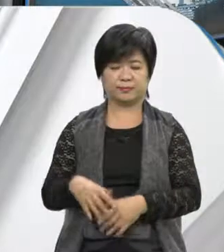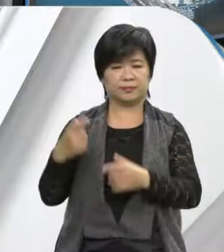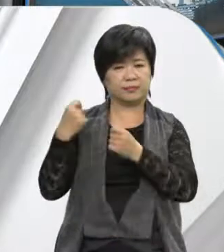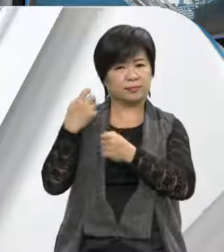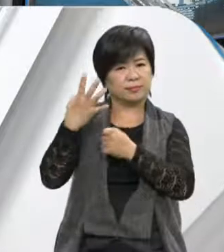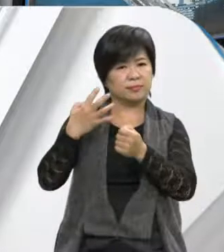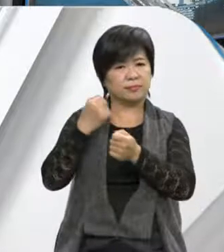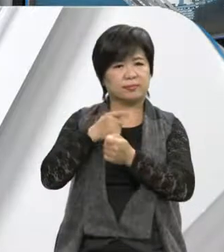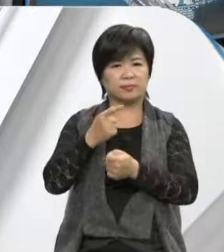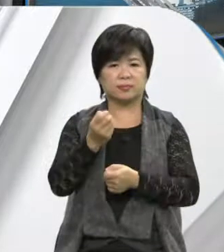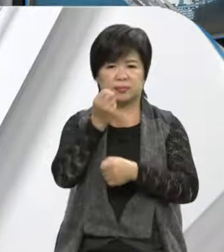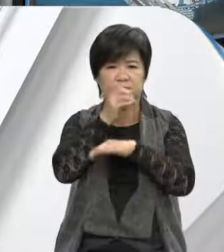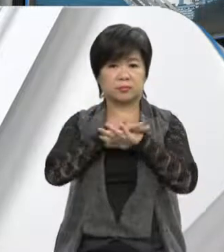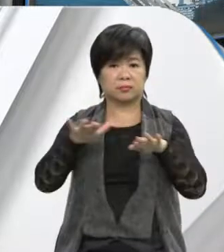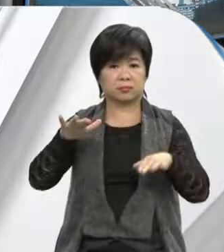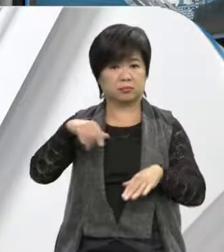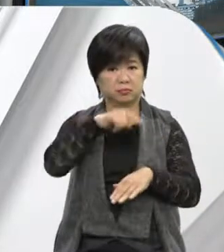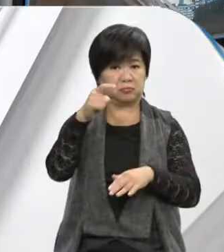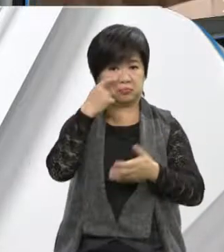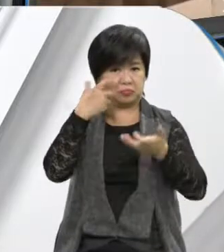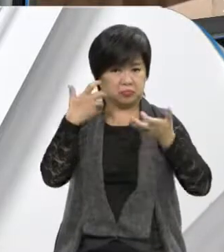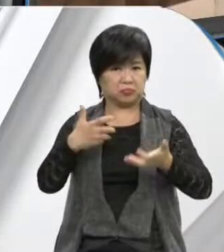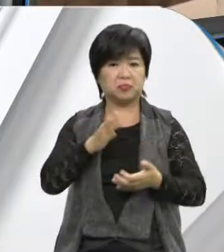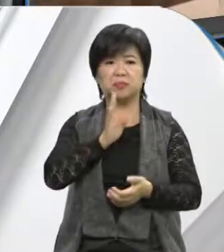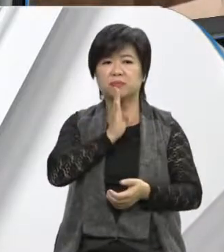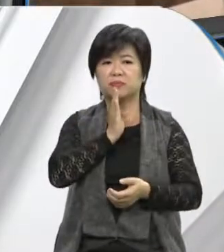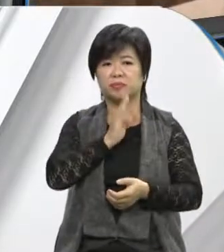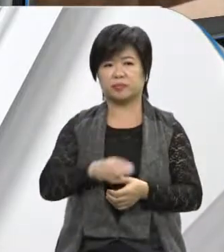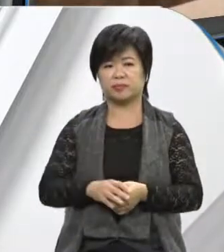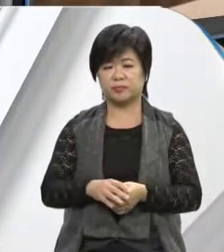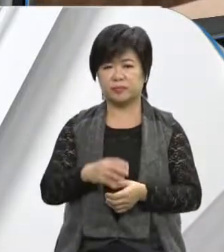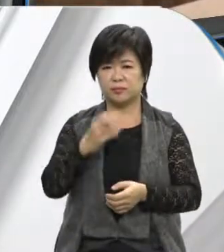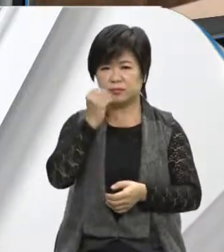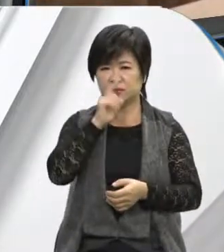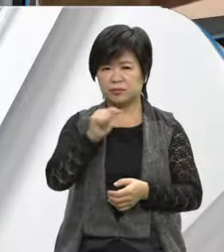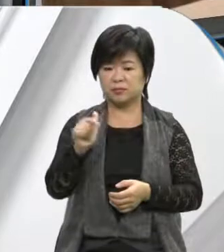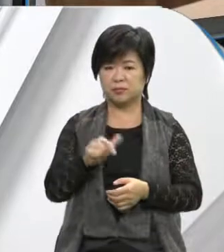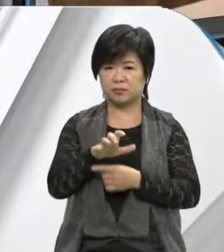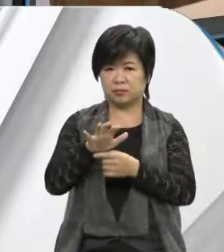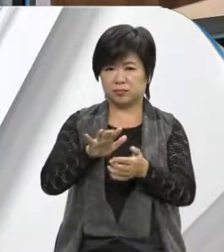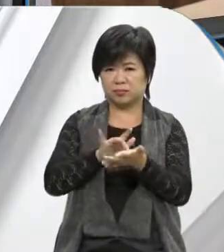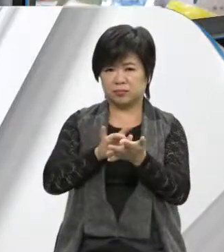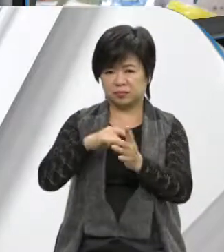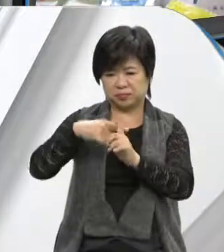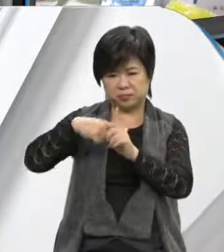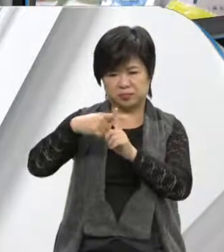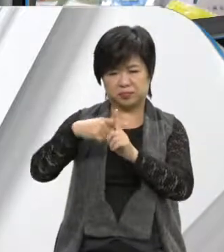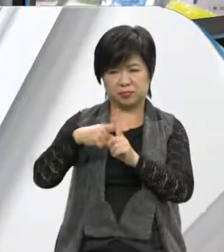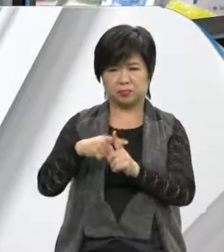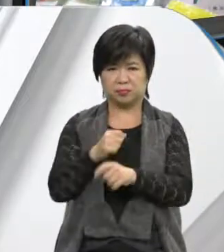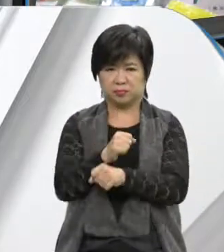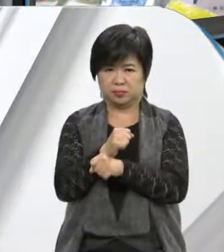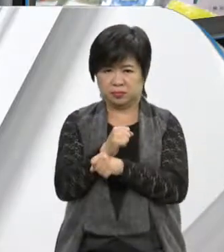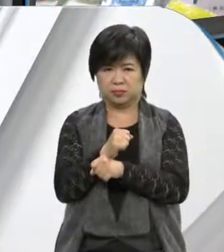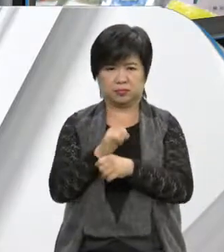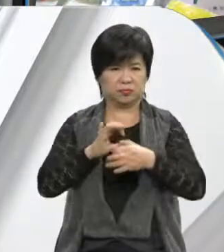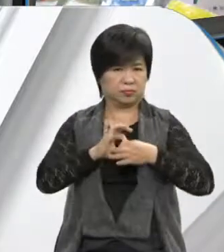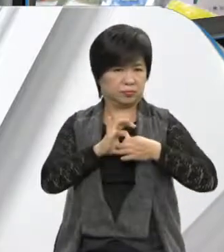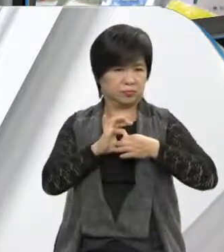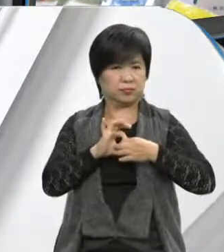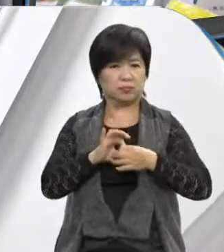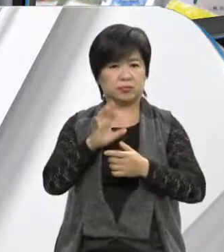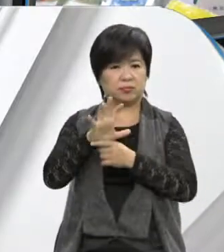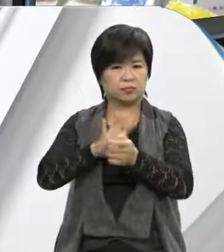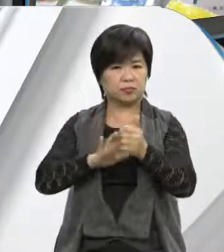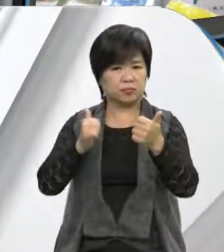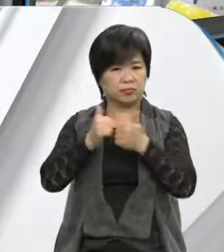最近来几年，食品安全给人感受到民众的重视。是否帝都农作残留的问题也引起当地的关注。农